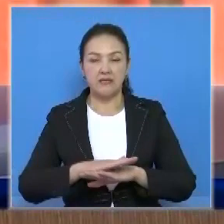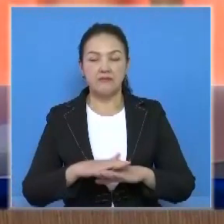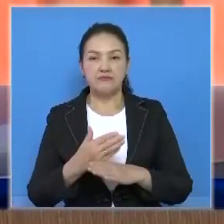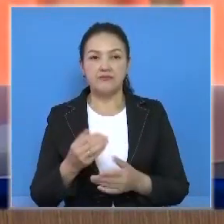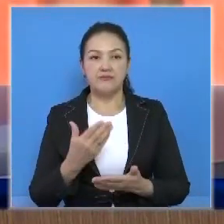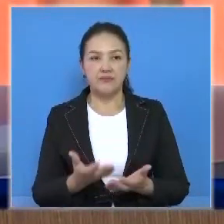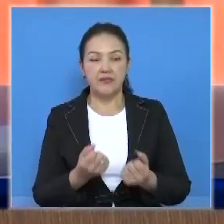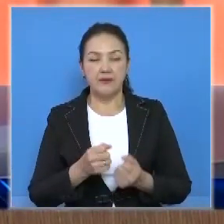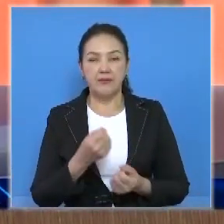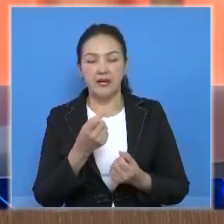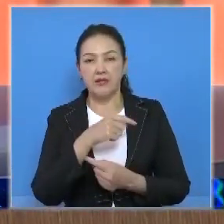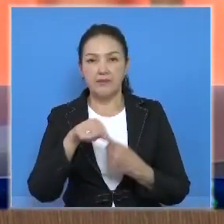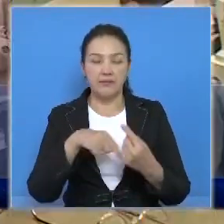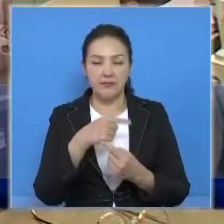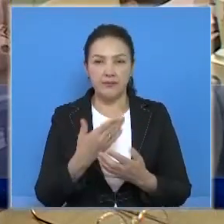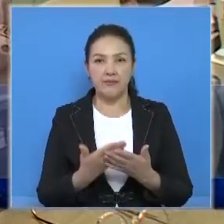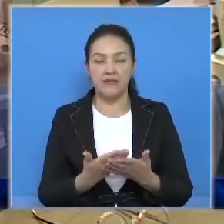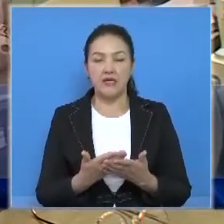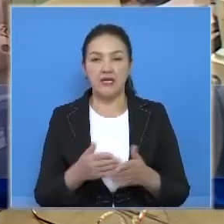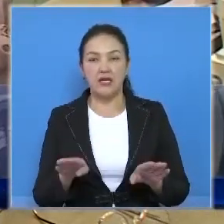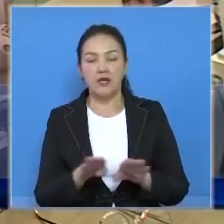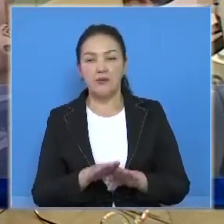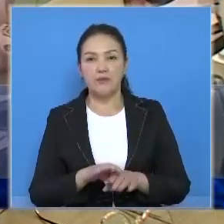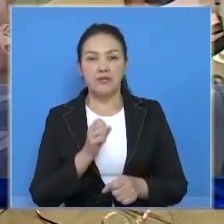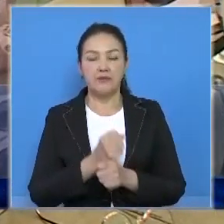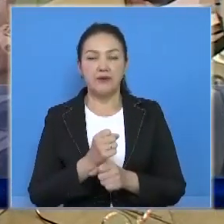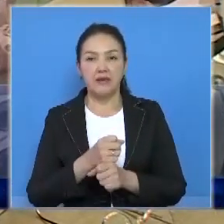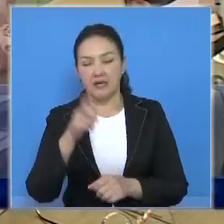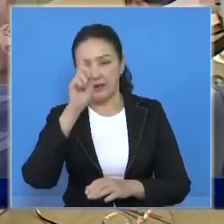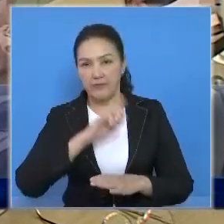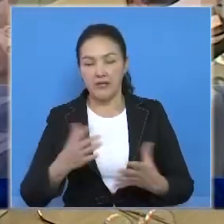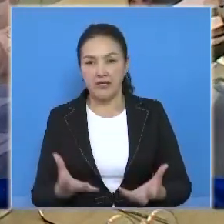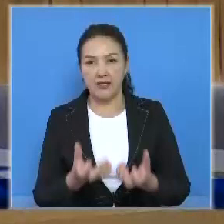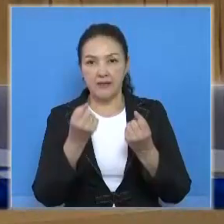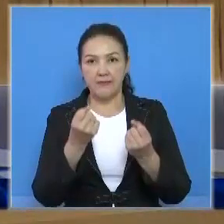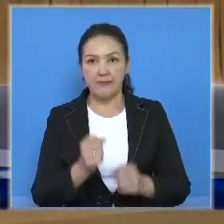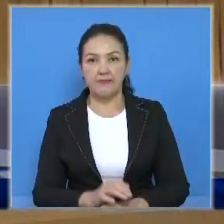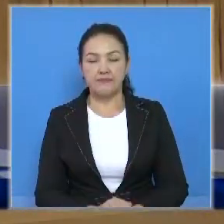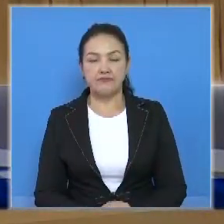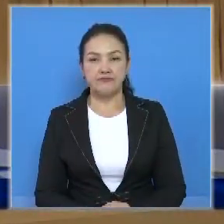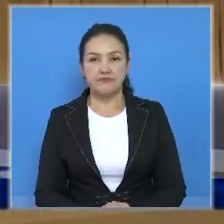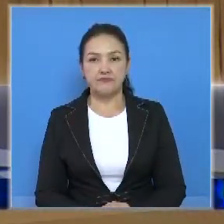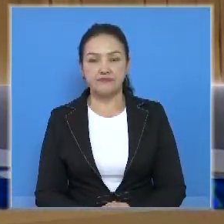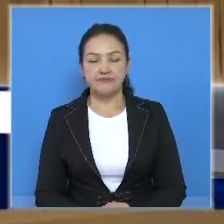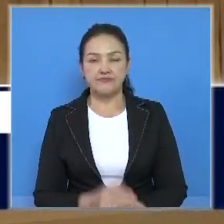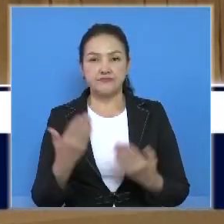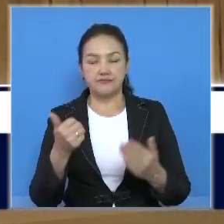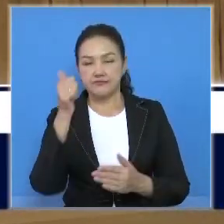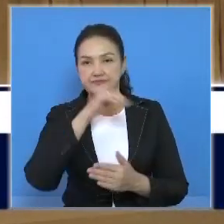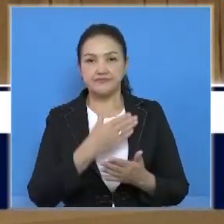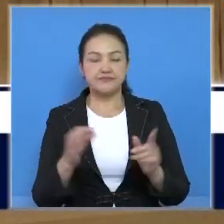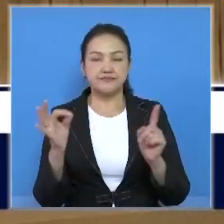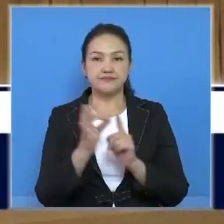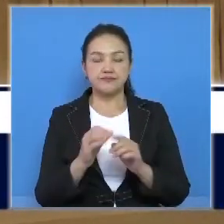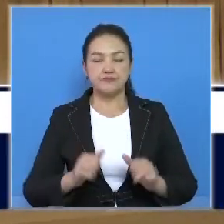будут привлекать и к малому предпринимательству в рамках реализуемых мер государственной поддержки. В текущем году в целях